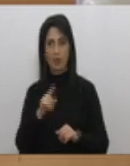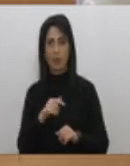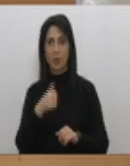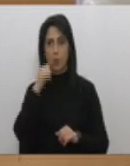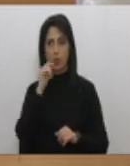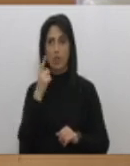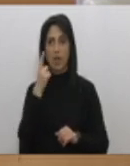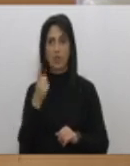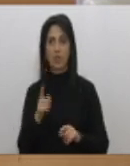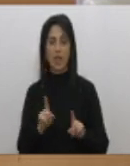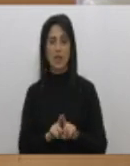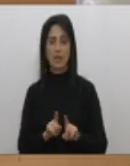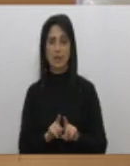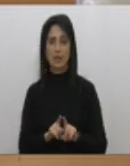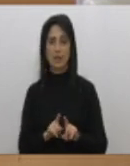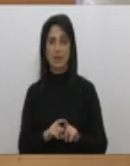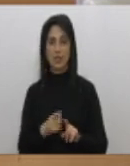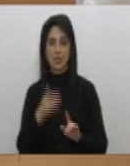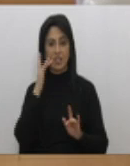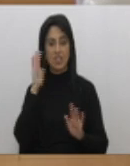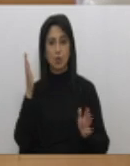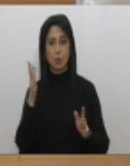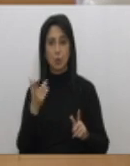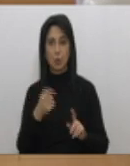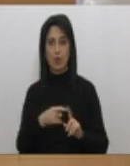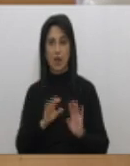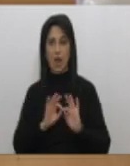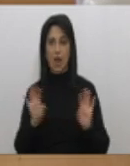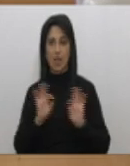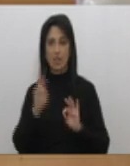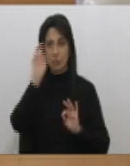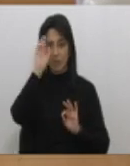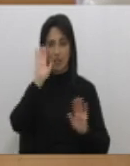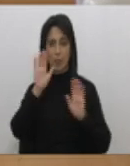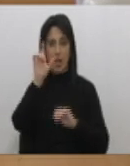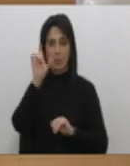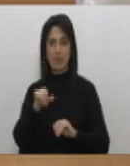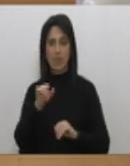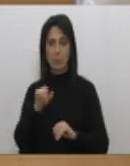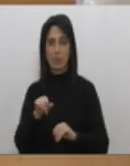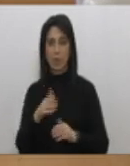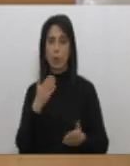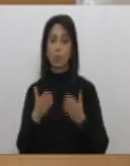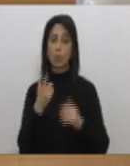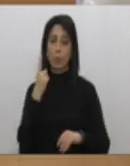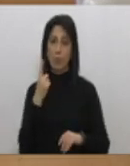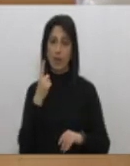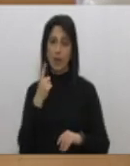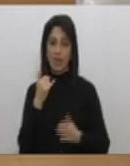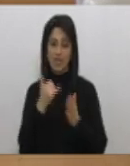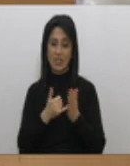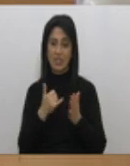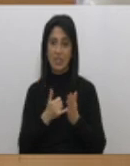ერთი, ასე ვთქვათ, მორიგი სისულელე განაცხადა მთავრობის ხელმძღვანელმა. თურმე